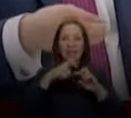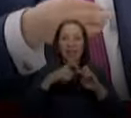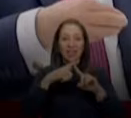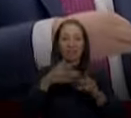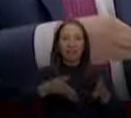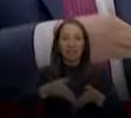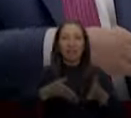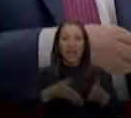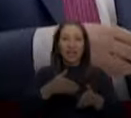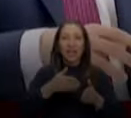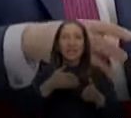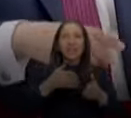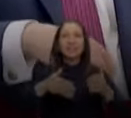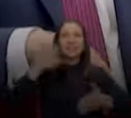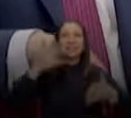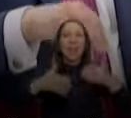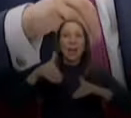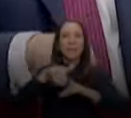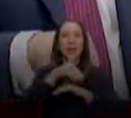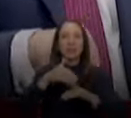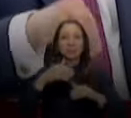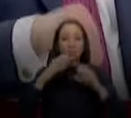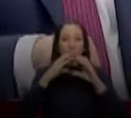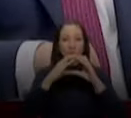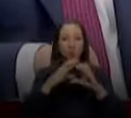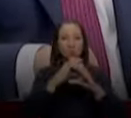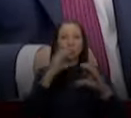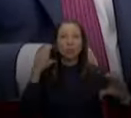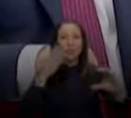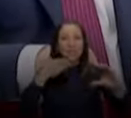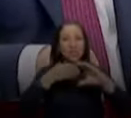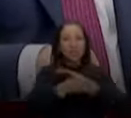Caddesinden Siteler mahallemize geçiş tüp geçiş ilk defa uyguluyoruz Antalya'da